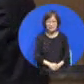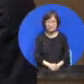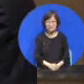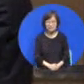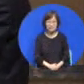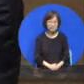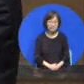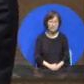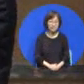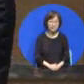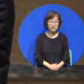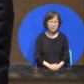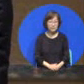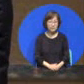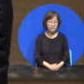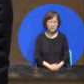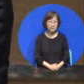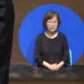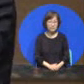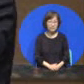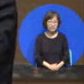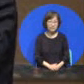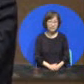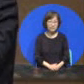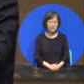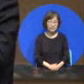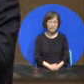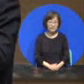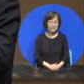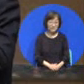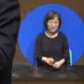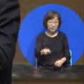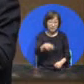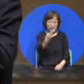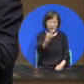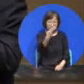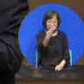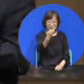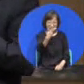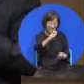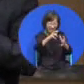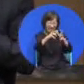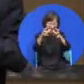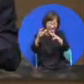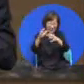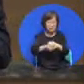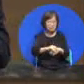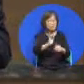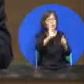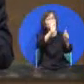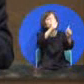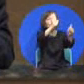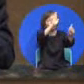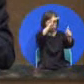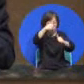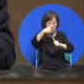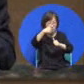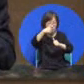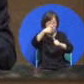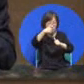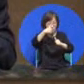Not be effective, but in vain. 불러와서 가르치는 겁니다. That's why call them here and you teach them. 지금 여러분